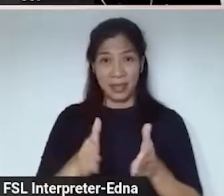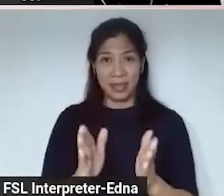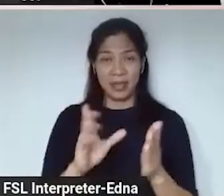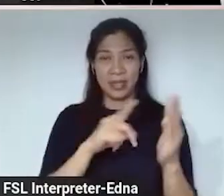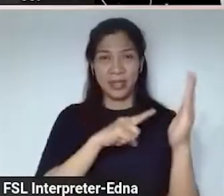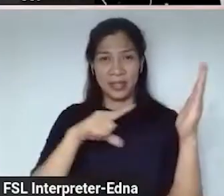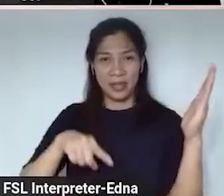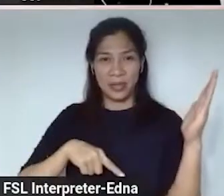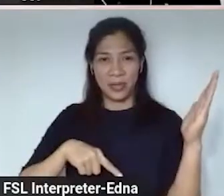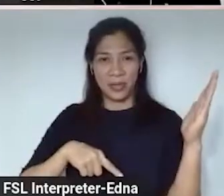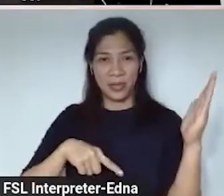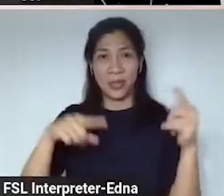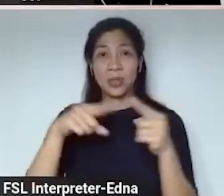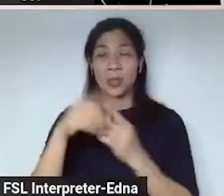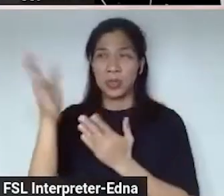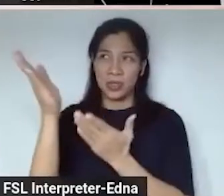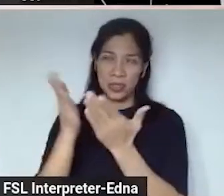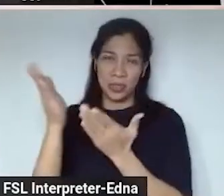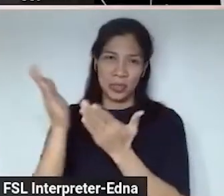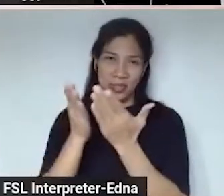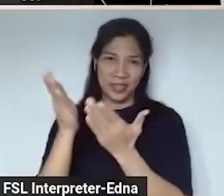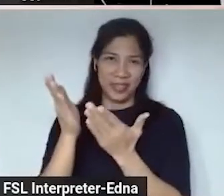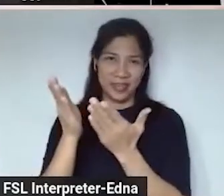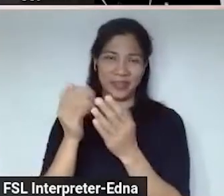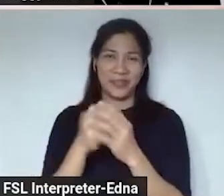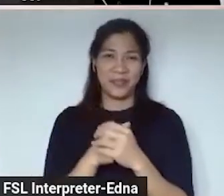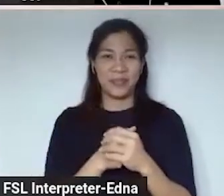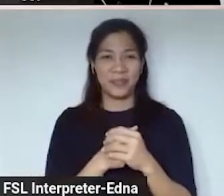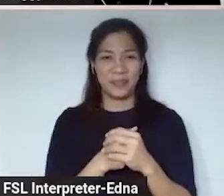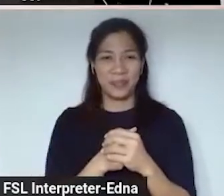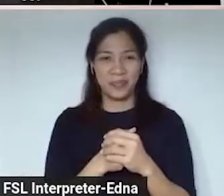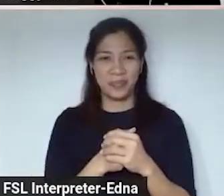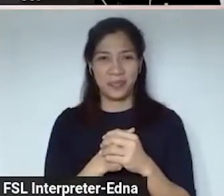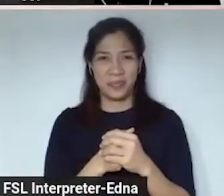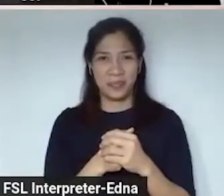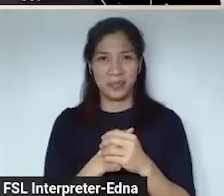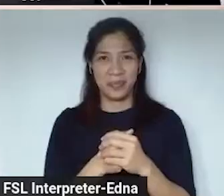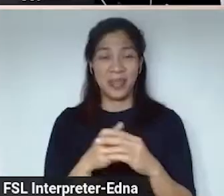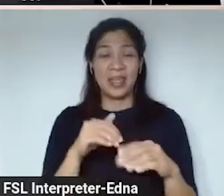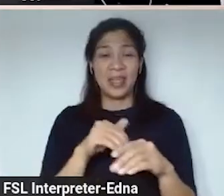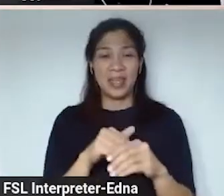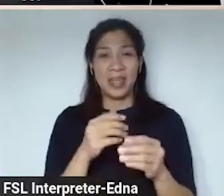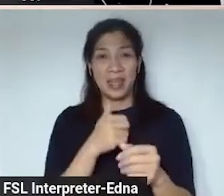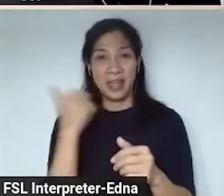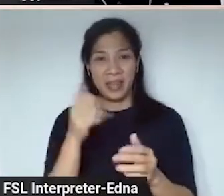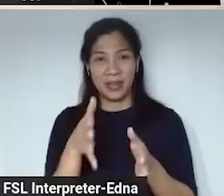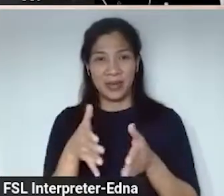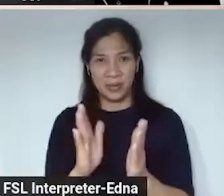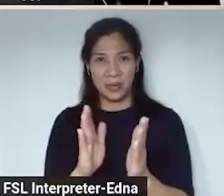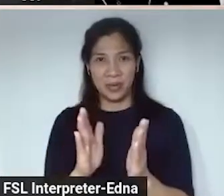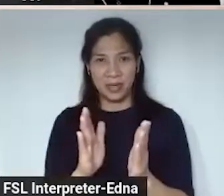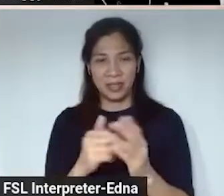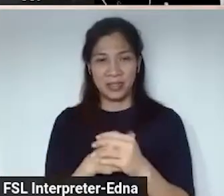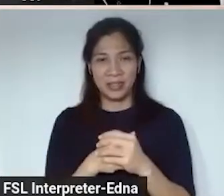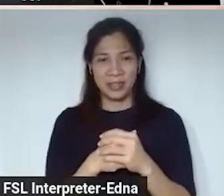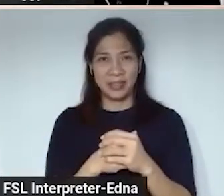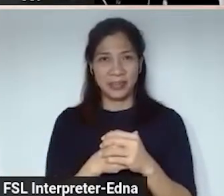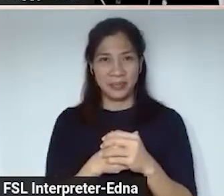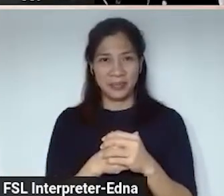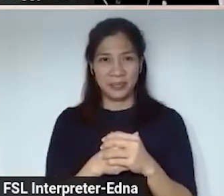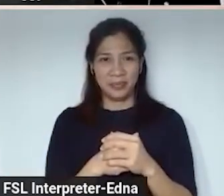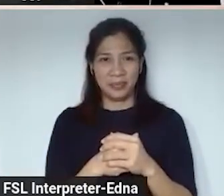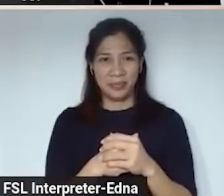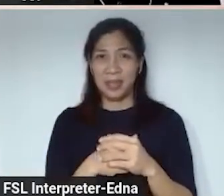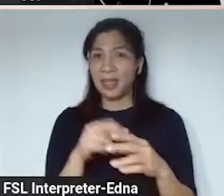to serve Him, no? In other ways. So it's not only the priesthood, but there are other ways pala, which I'm doing